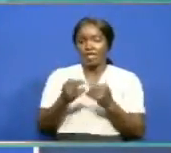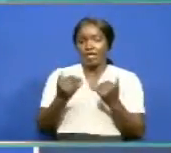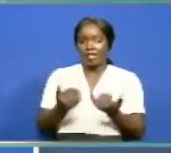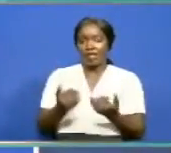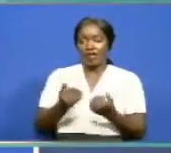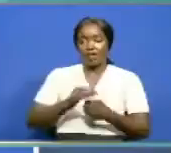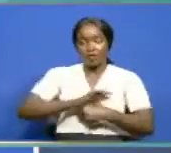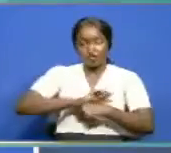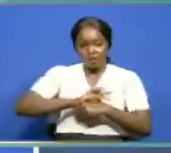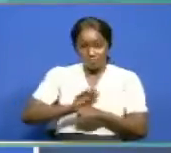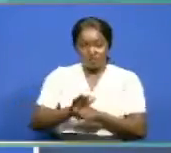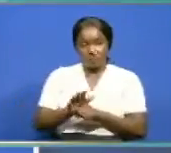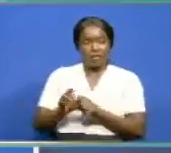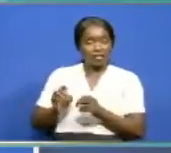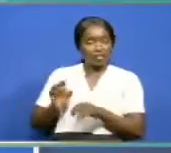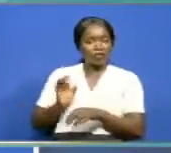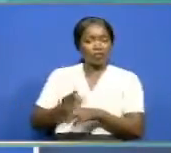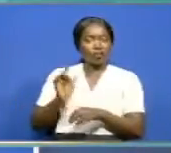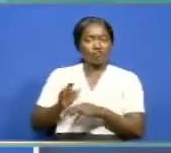maambukizi sasa imefikia